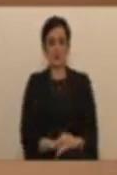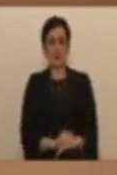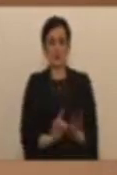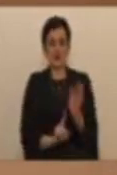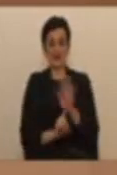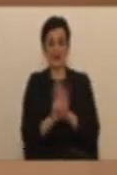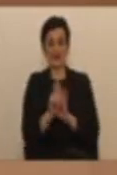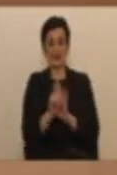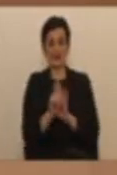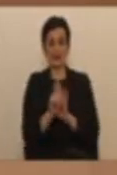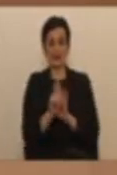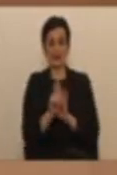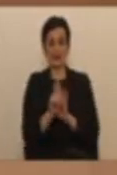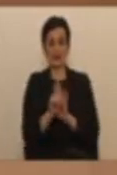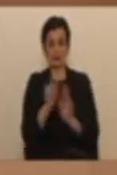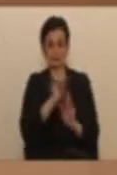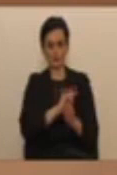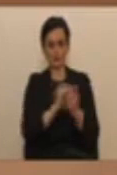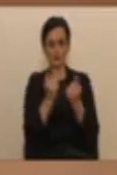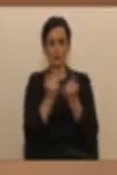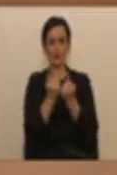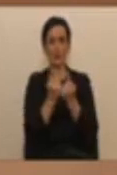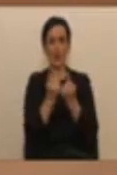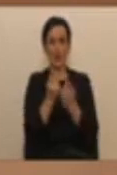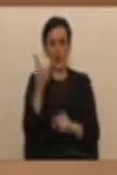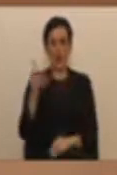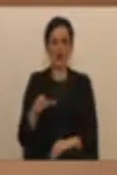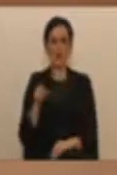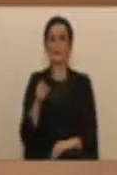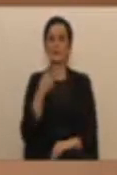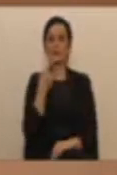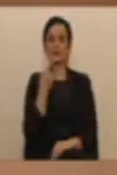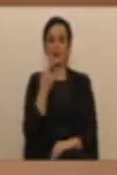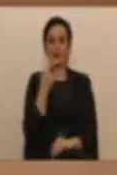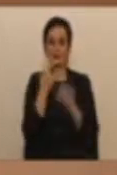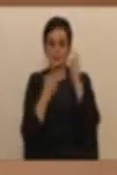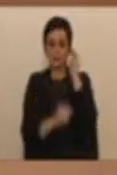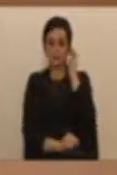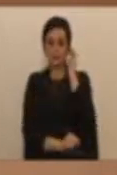დასაწყისში კოლეგამ თქვა, რომ